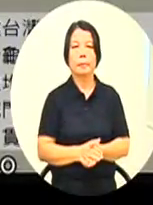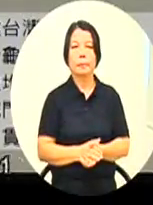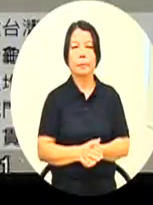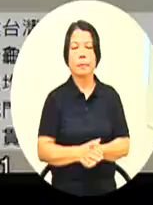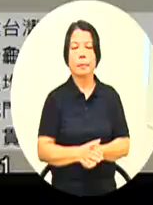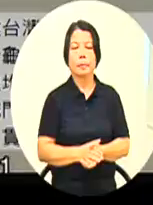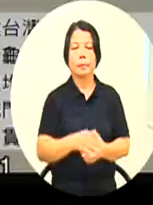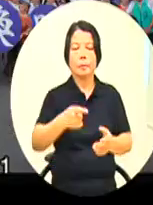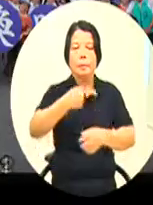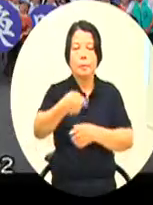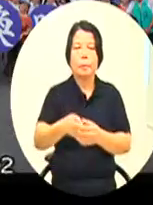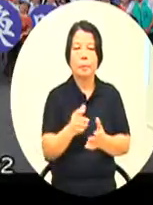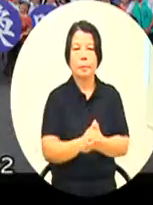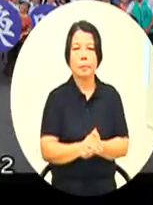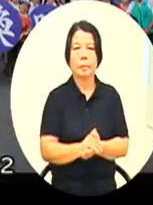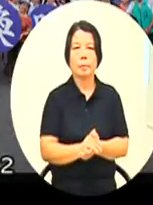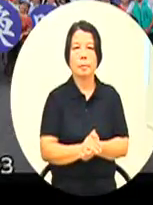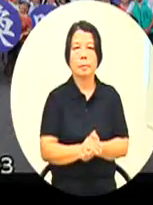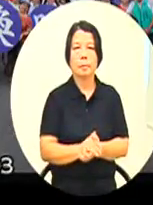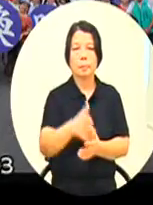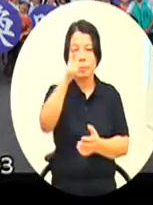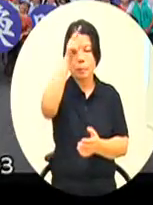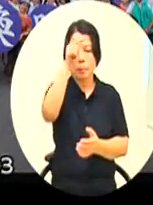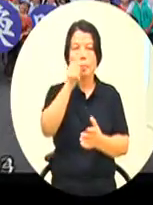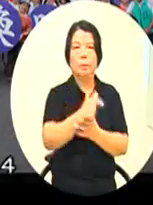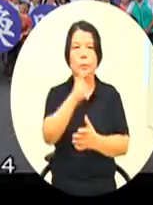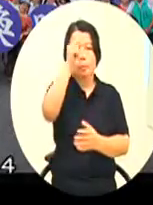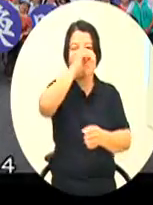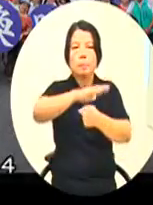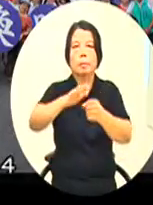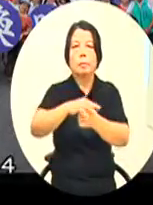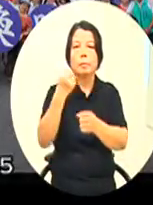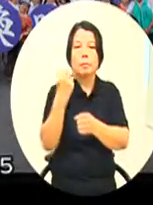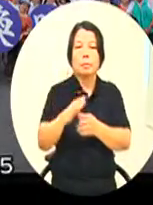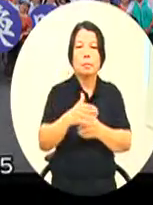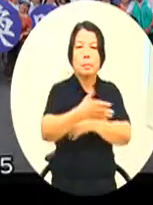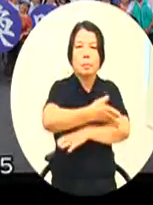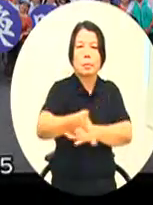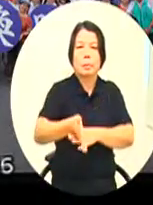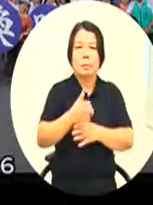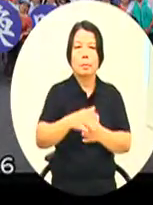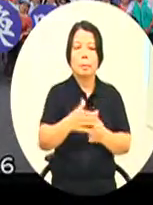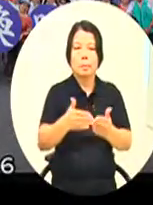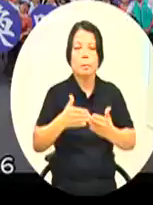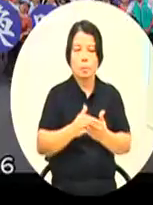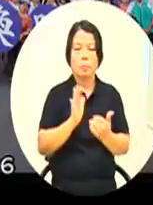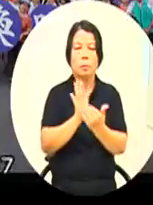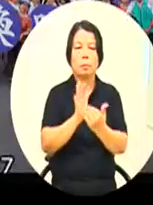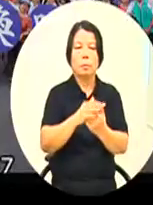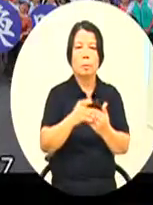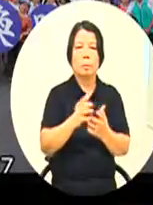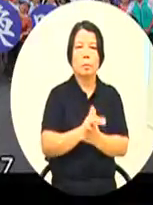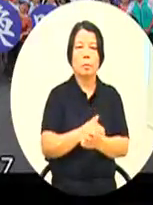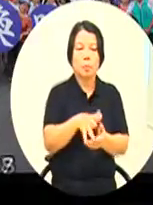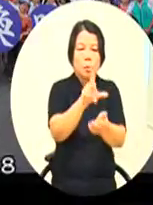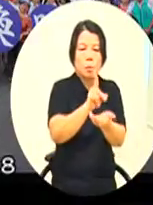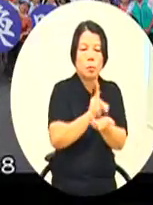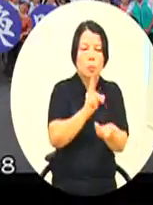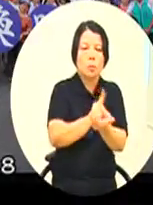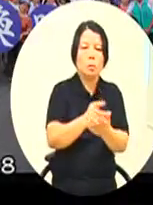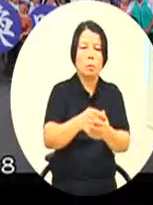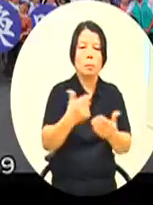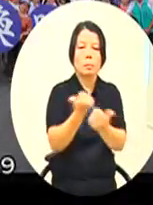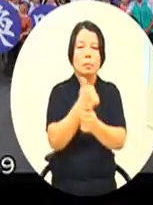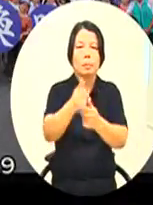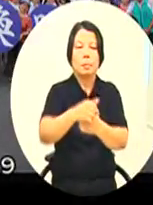那接下来黄埔新村的一个换房办桌的一个活动，黄埔新村我们首创了一租代户的一个计划，那